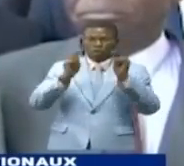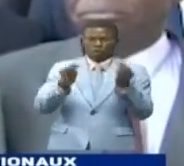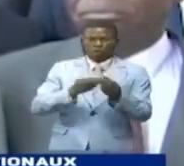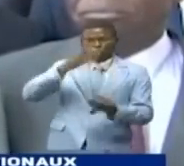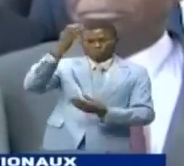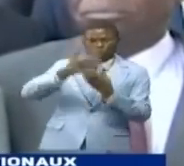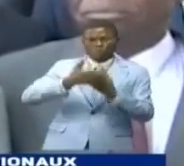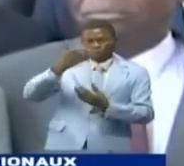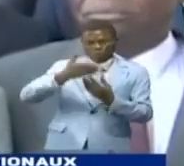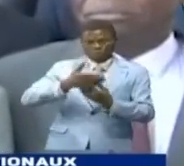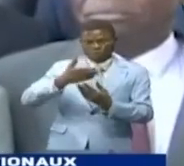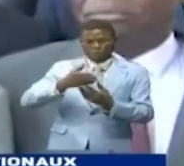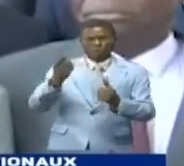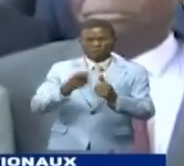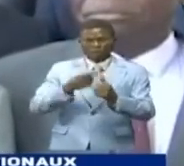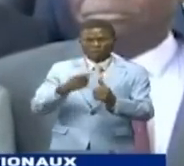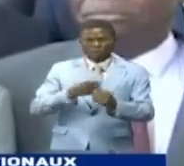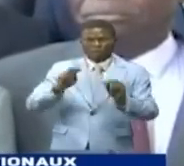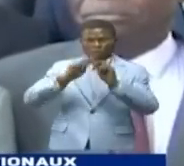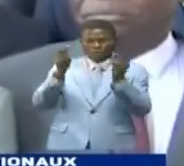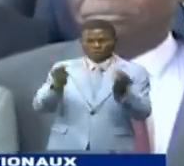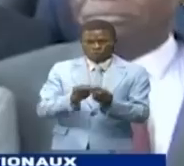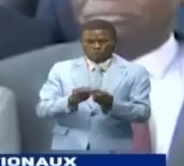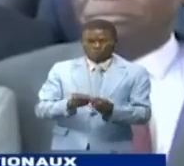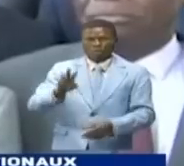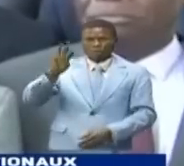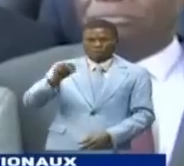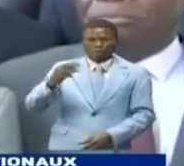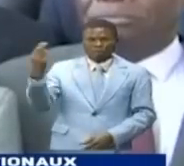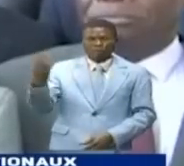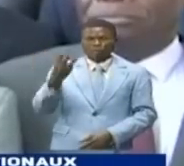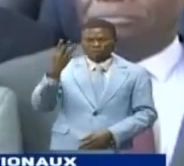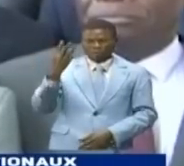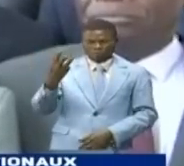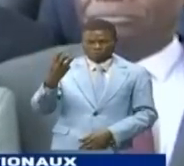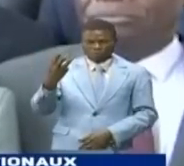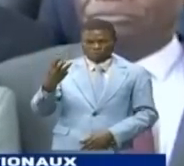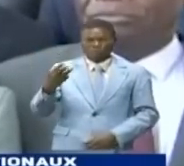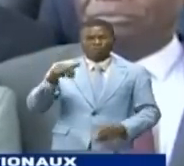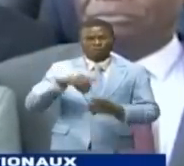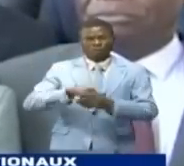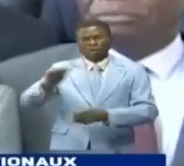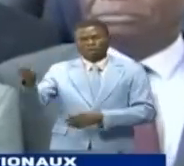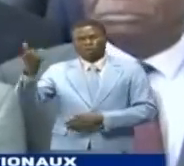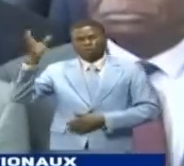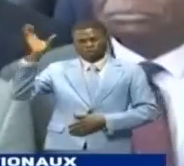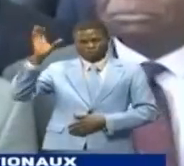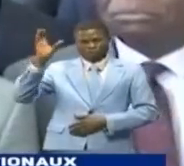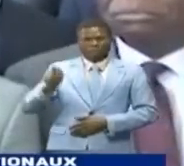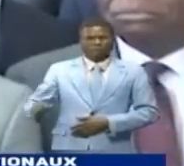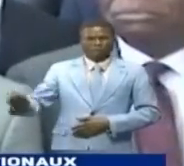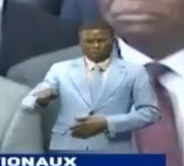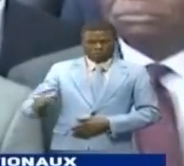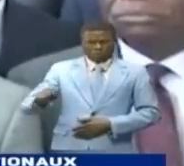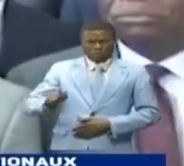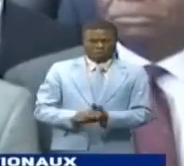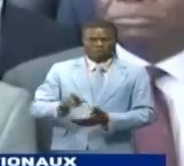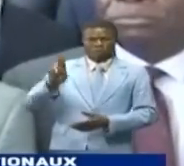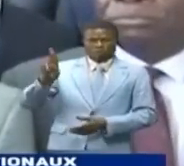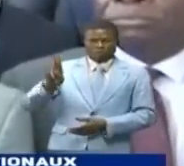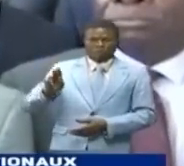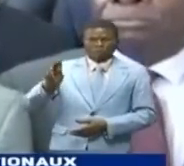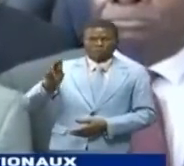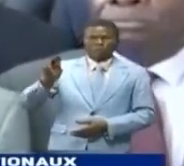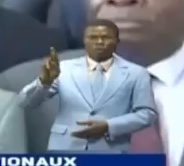l'est, particulièrement dans la cité de Bunagana et dans d'autres villages du territoire de Rutshuru